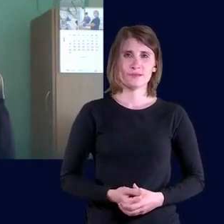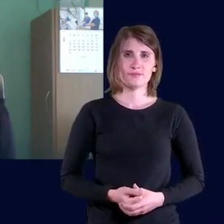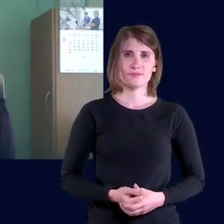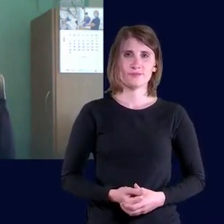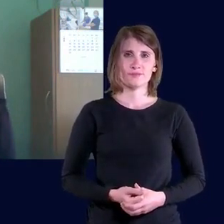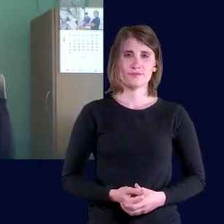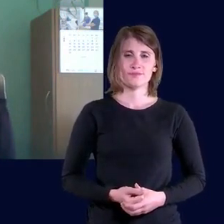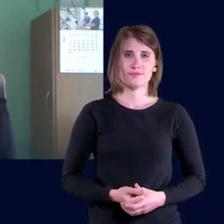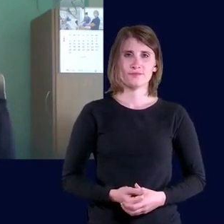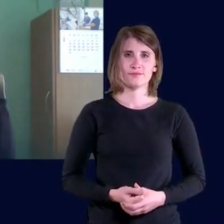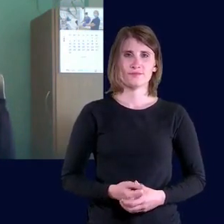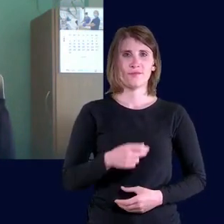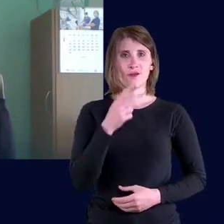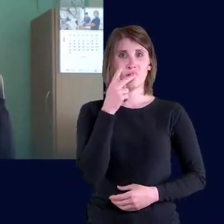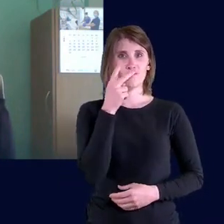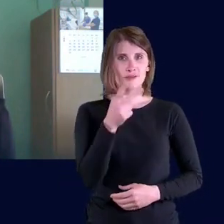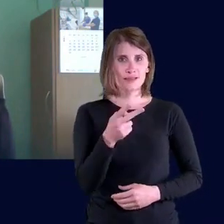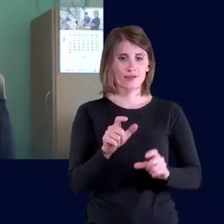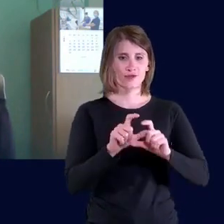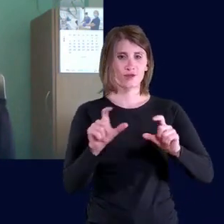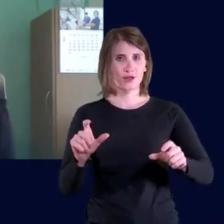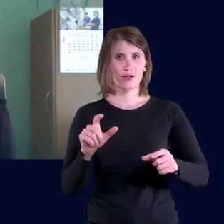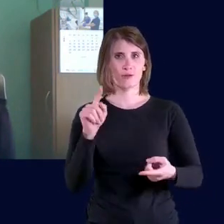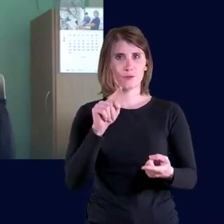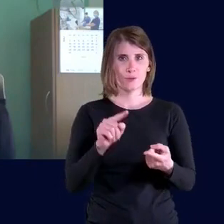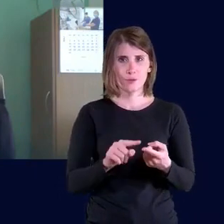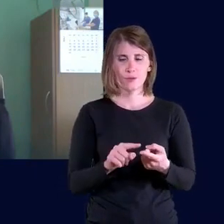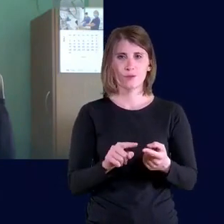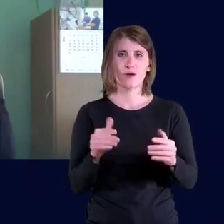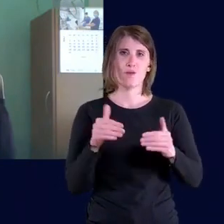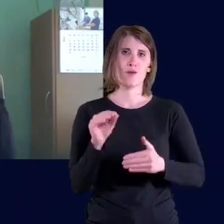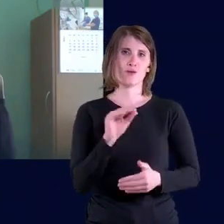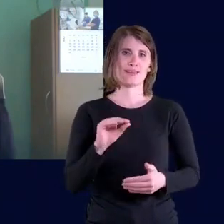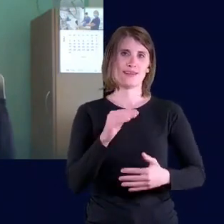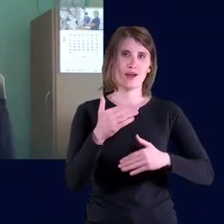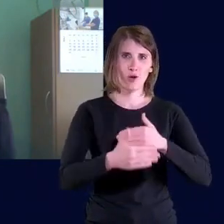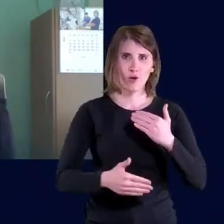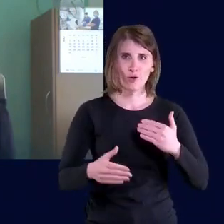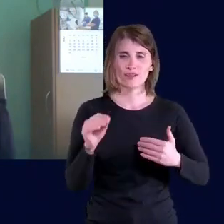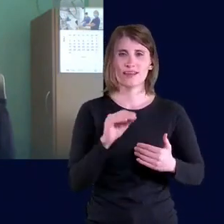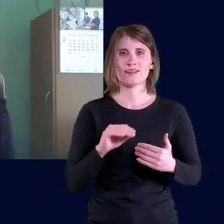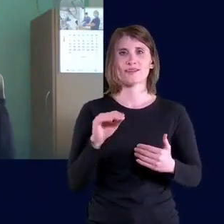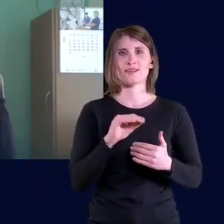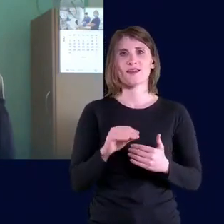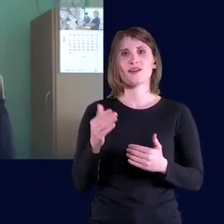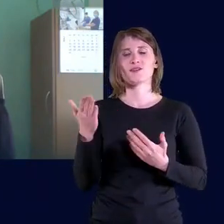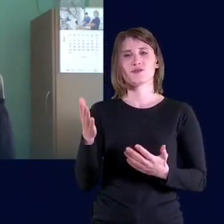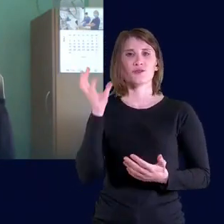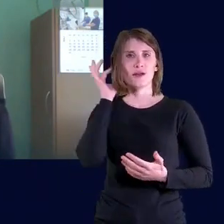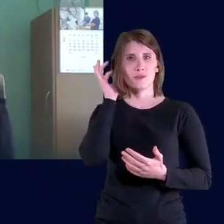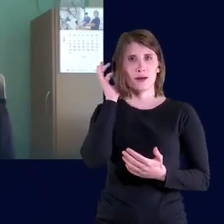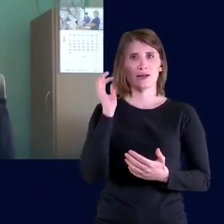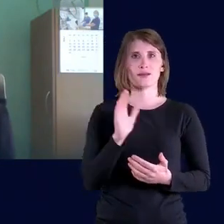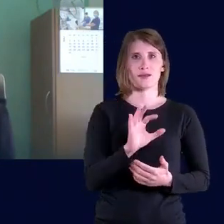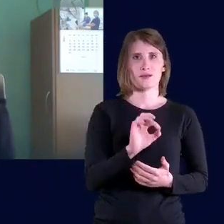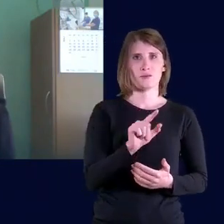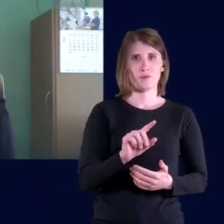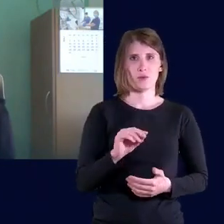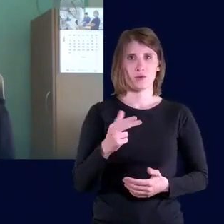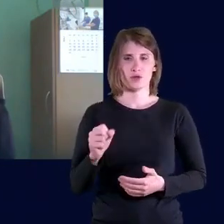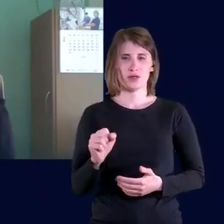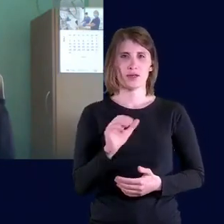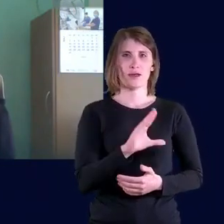ale widzę że czas się nam kończy może jeszcze na koniec wspomnijmy panią Bożenę